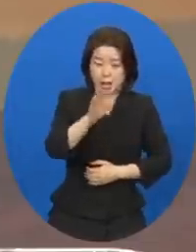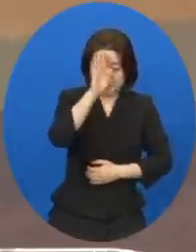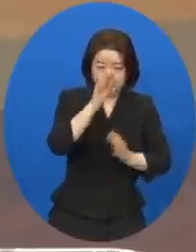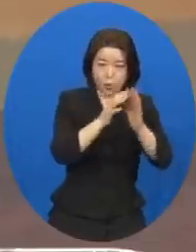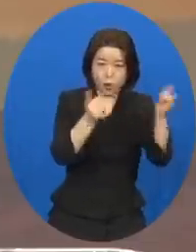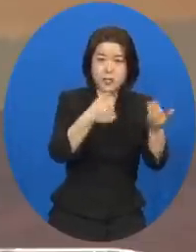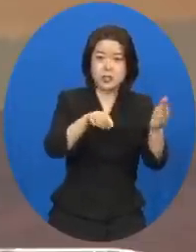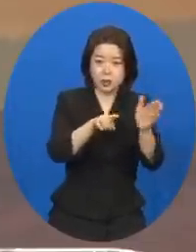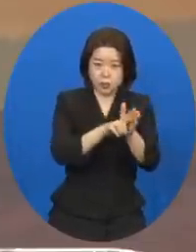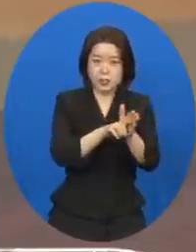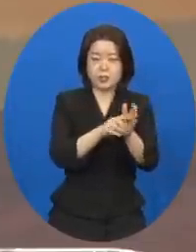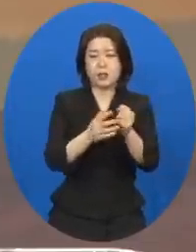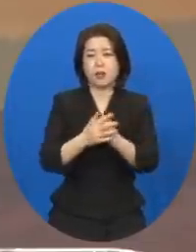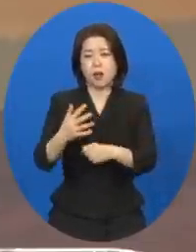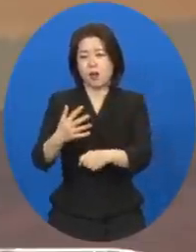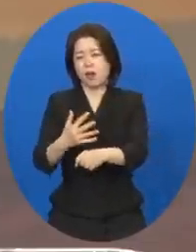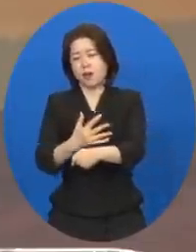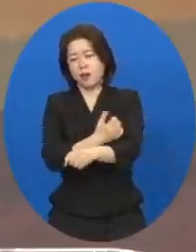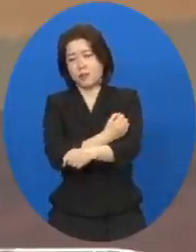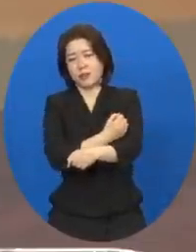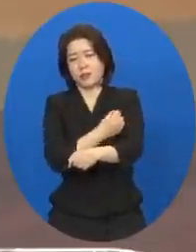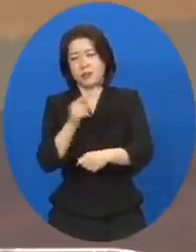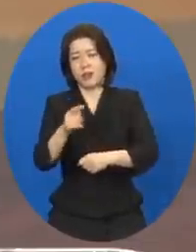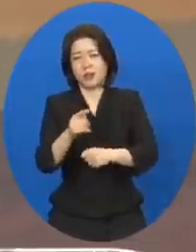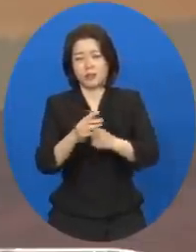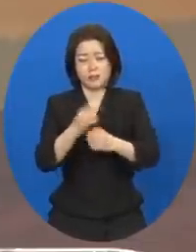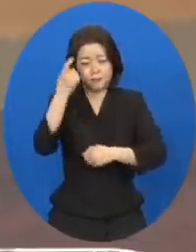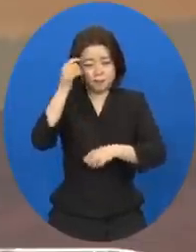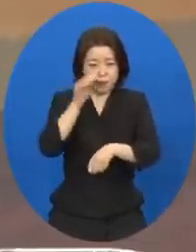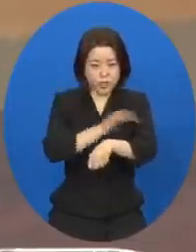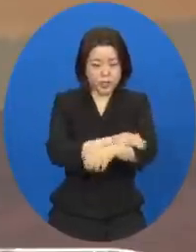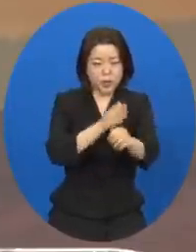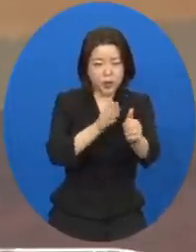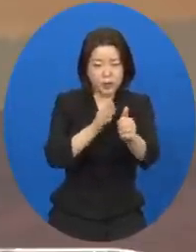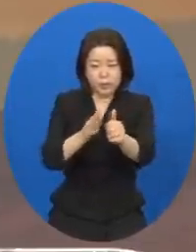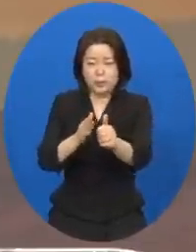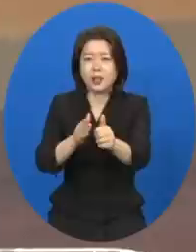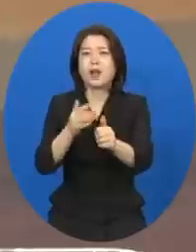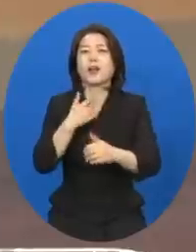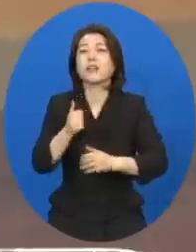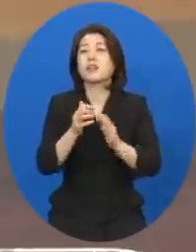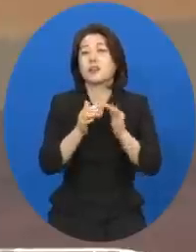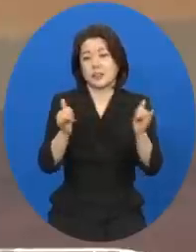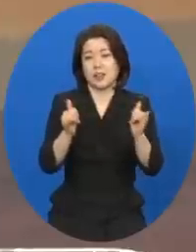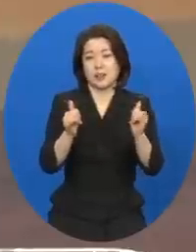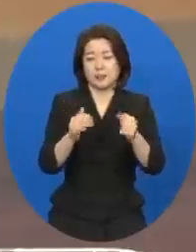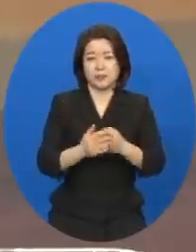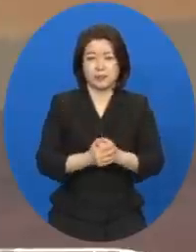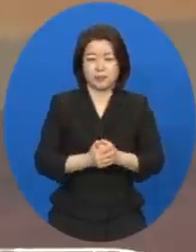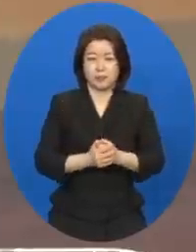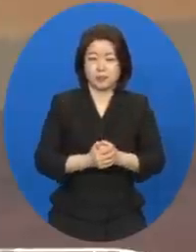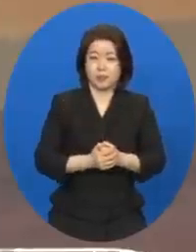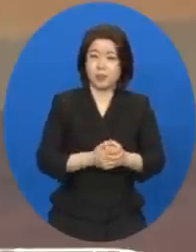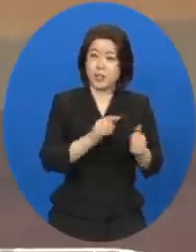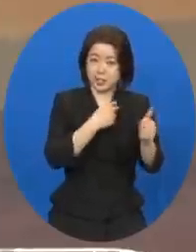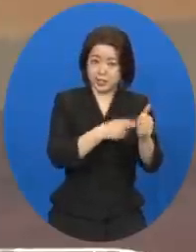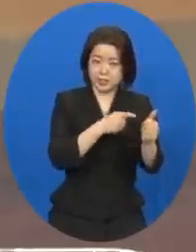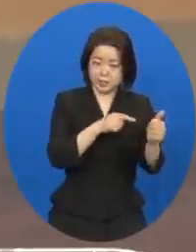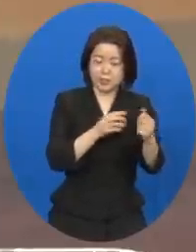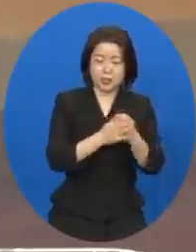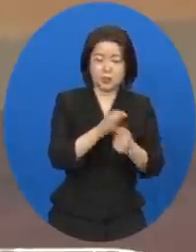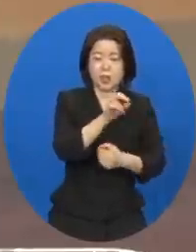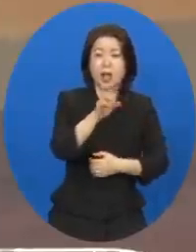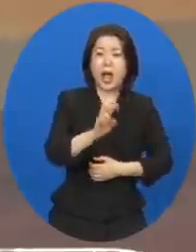참 엄청난 그런 지혜로운 권면을 하시는 분이에요. 근데 이분이 암을 이기는 법에